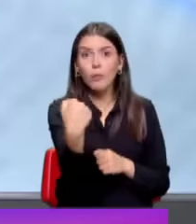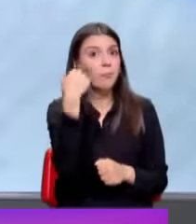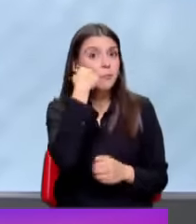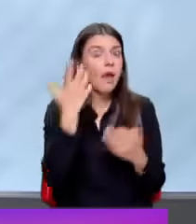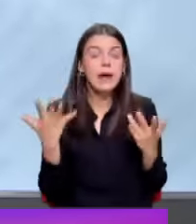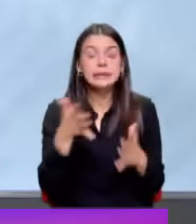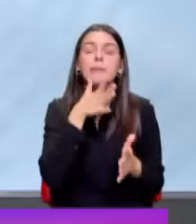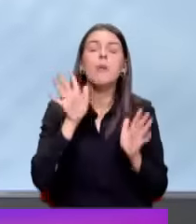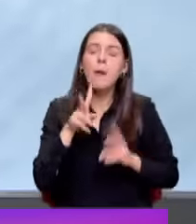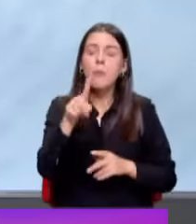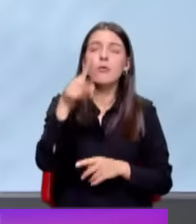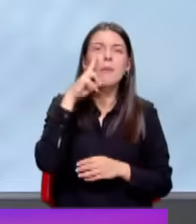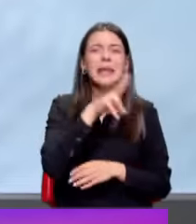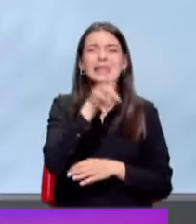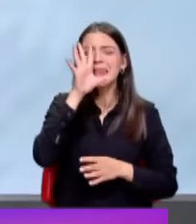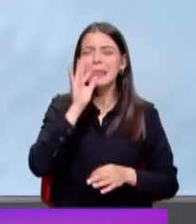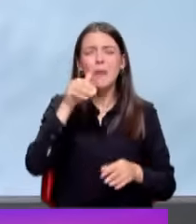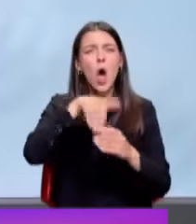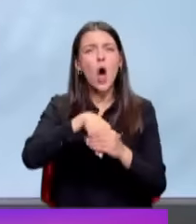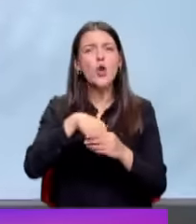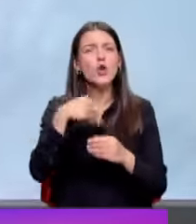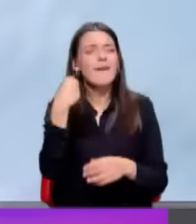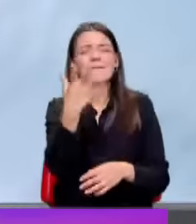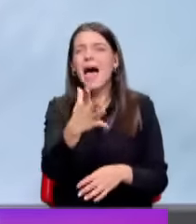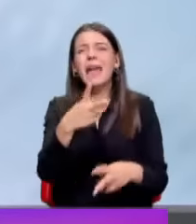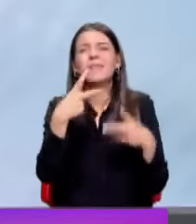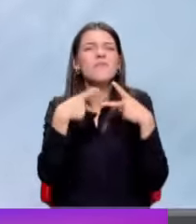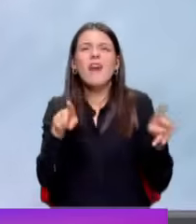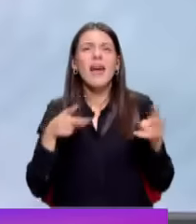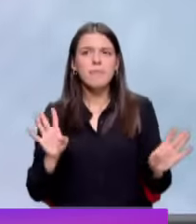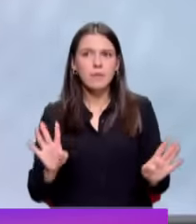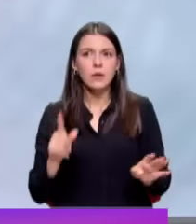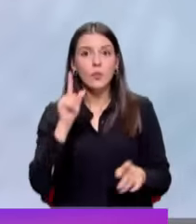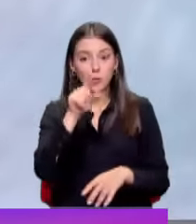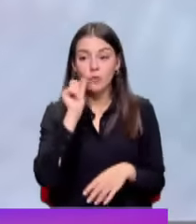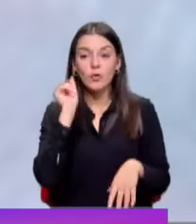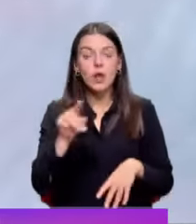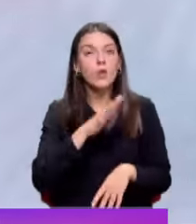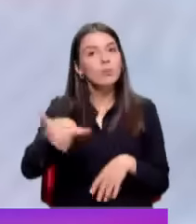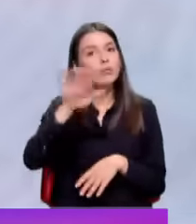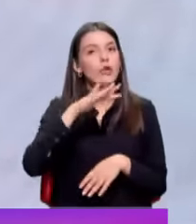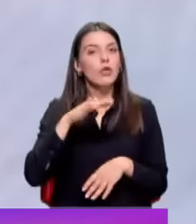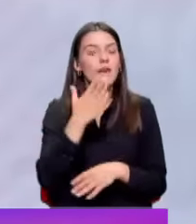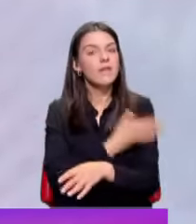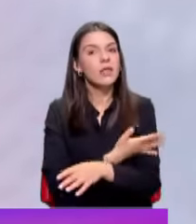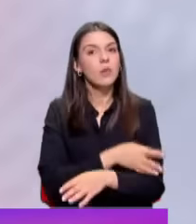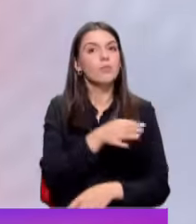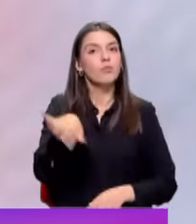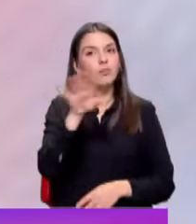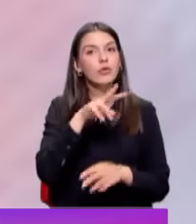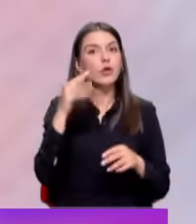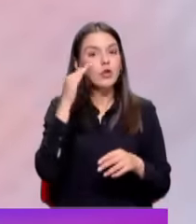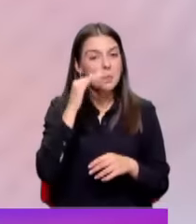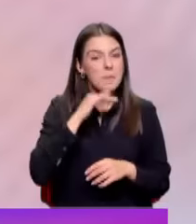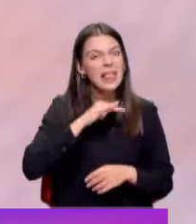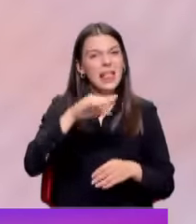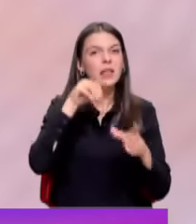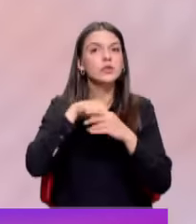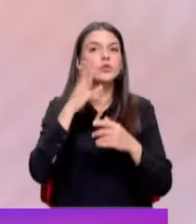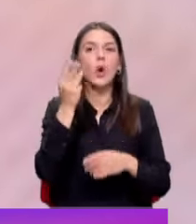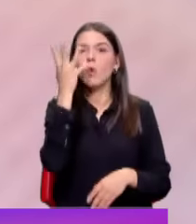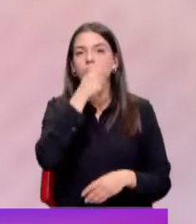bu manzara kime oy verdiğinizi ayırt etmeksizin bu ülkenin tüm vatandaşları, tüm yurttaşları için çok utanç verici